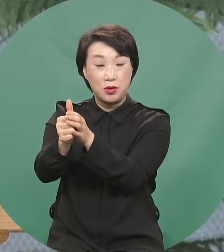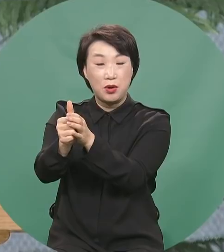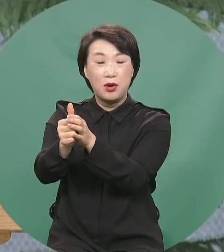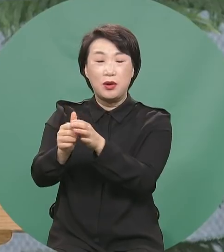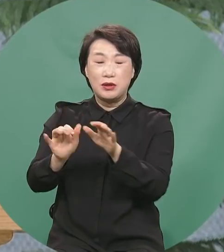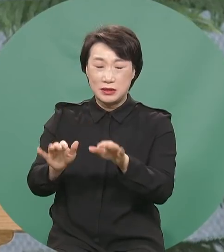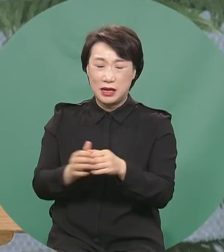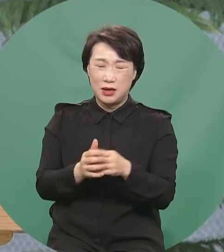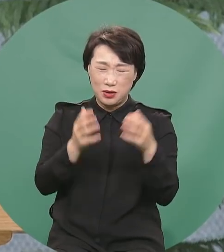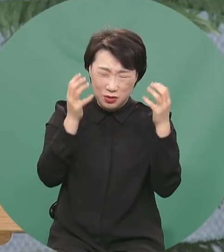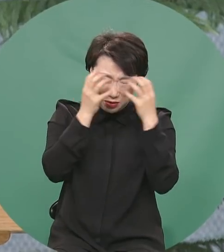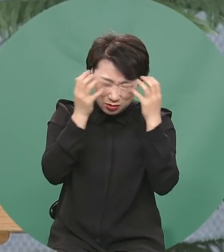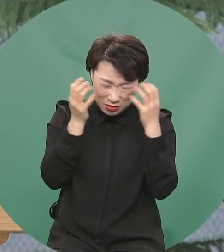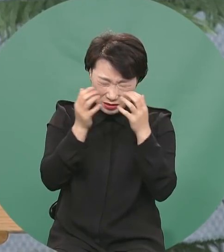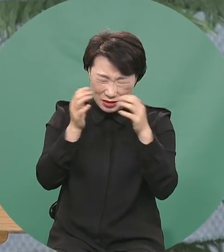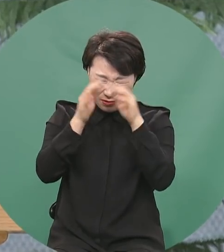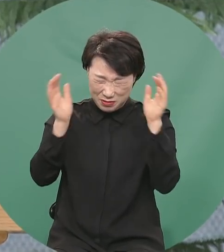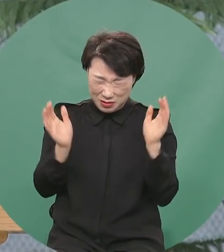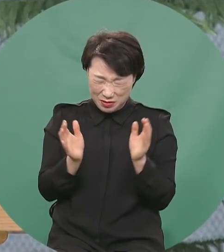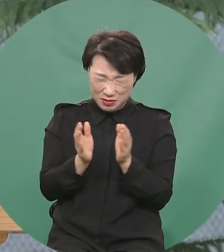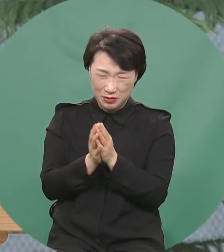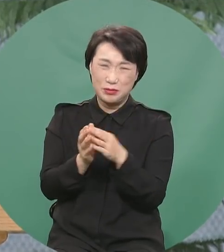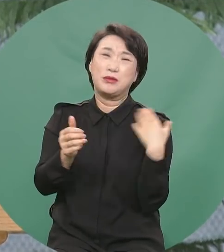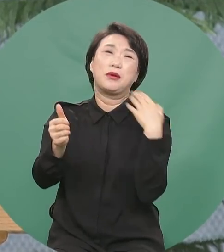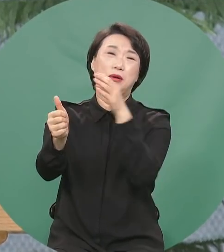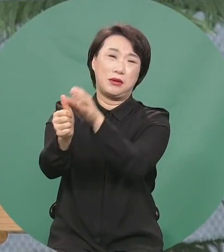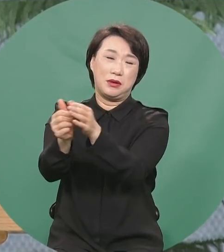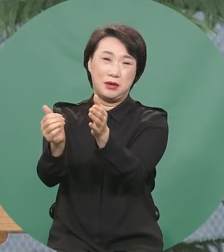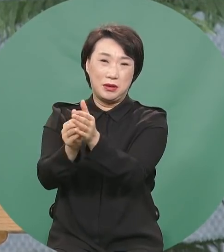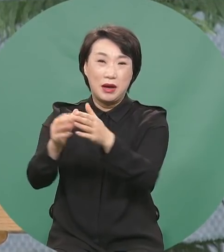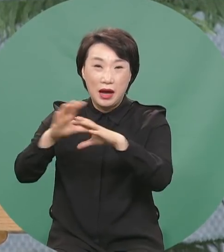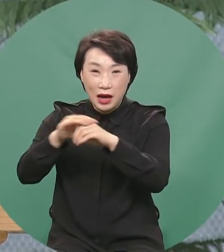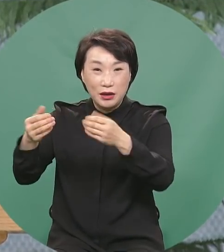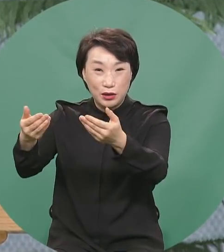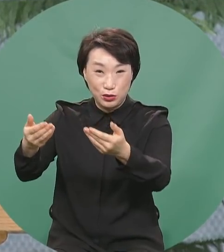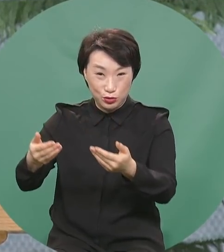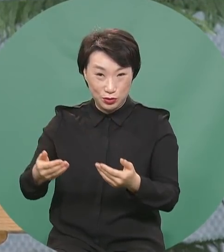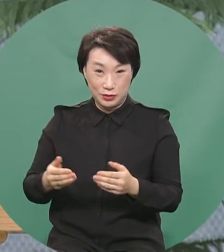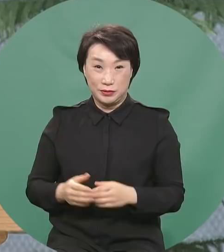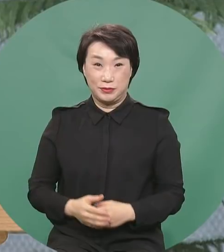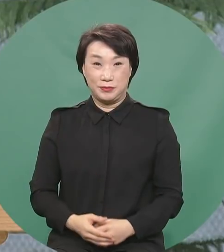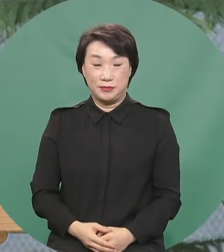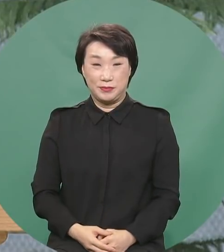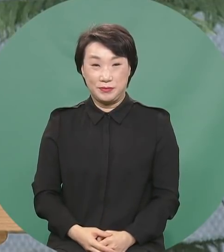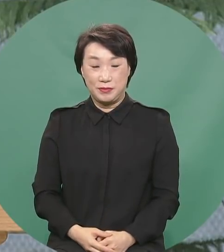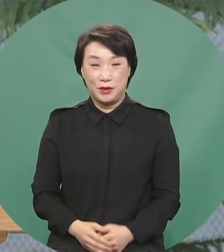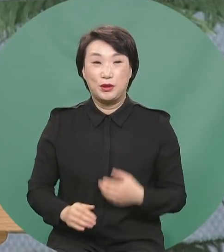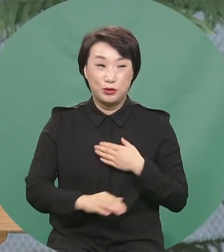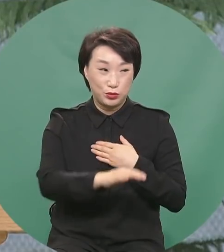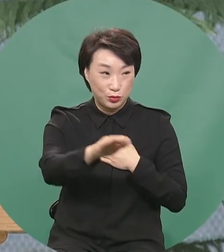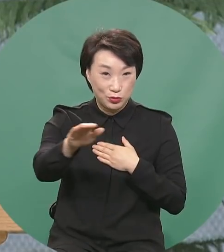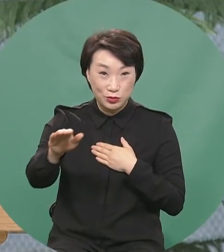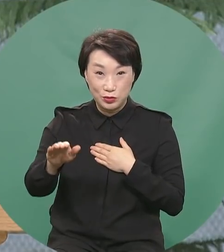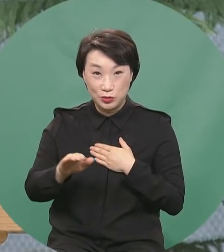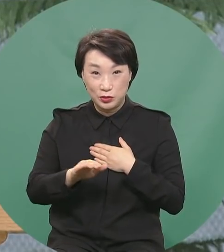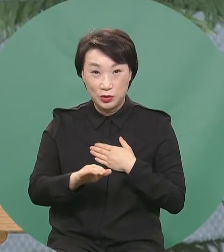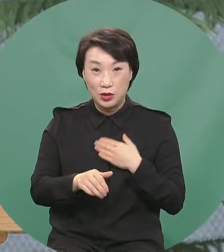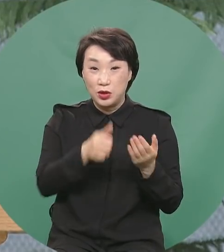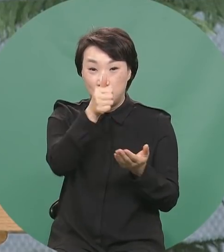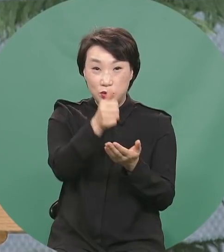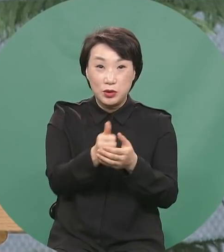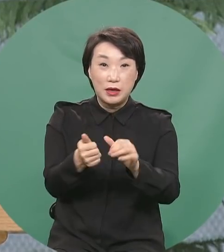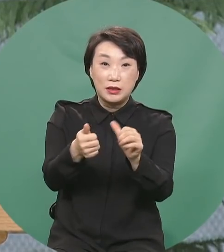온갖 고난을 다 당하시며 해결해 주셔서 우리를